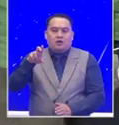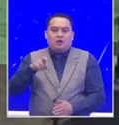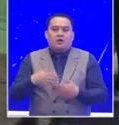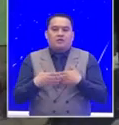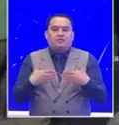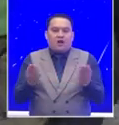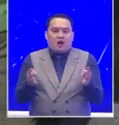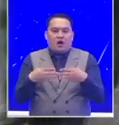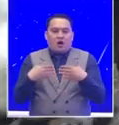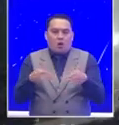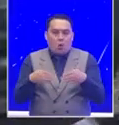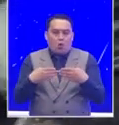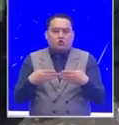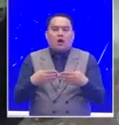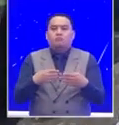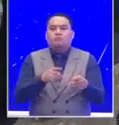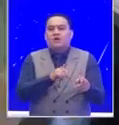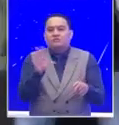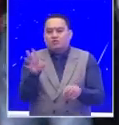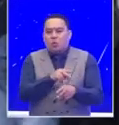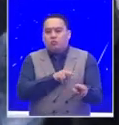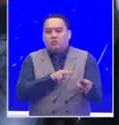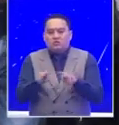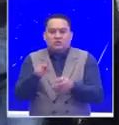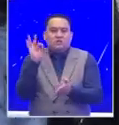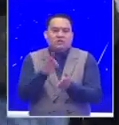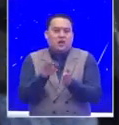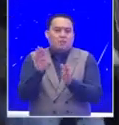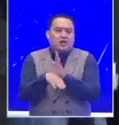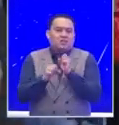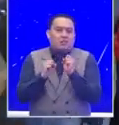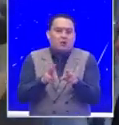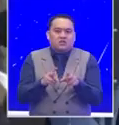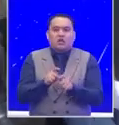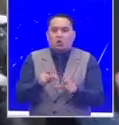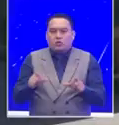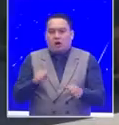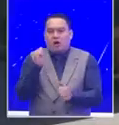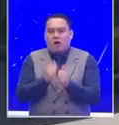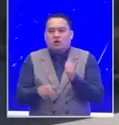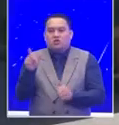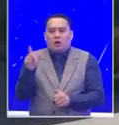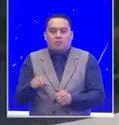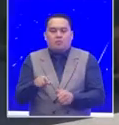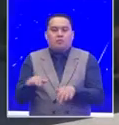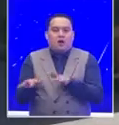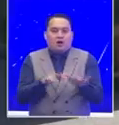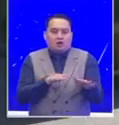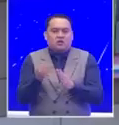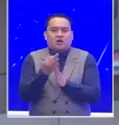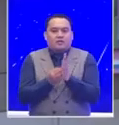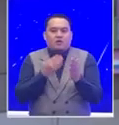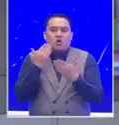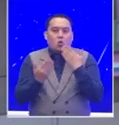рынка стали контрольно-пропускным пунктом. Однако не из прихоти, а в целях безопасности населения. Каждый покупатель должен пройти процедуру